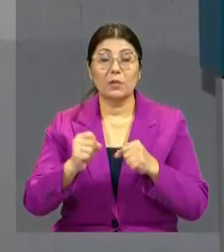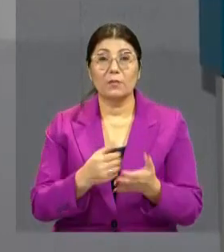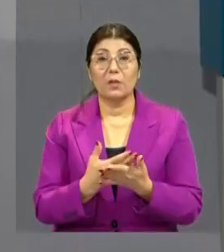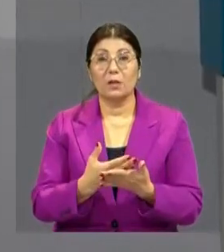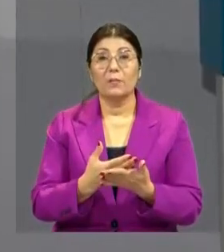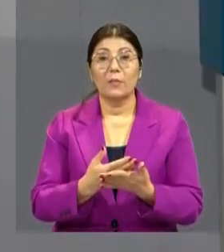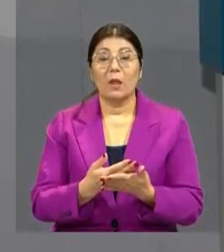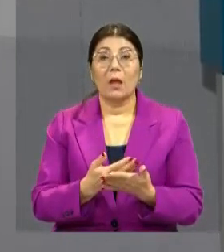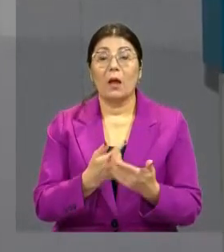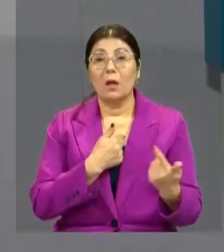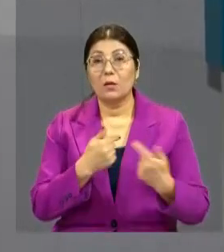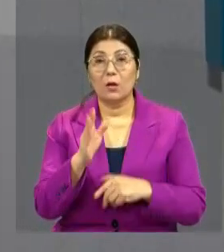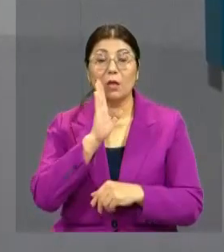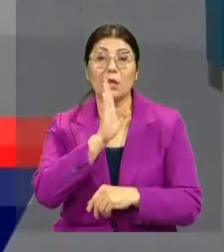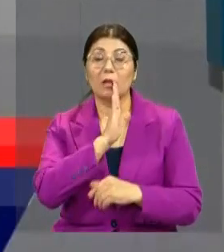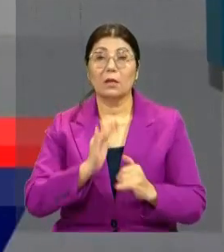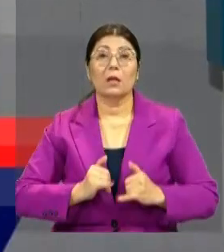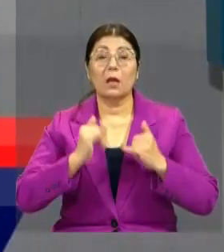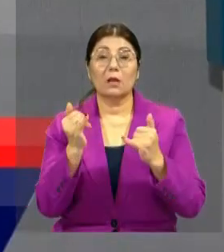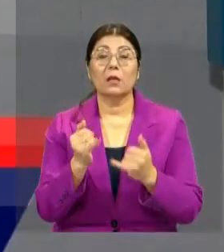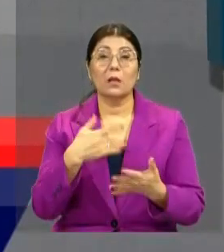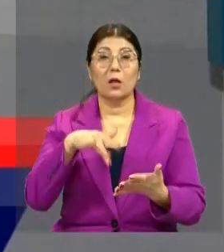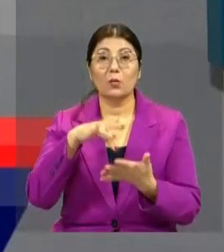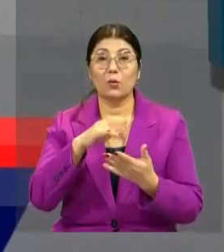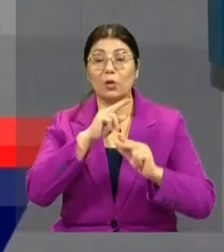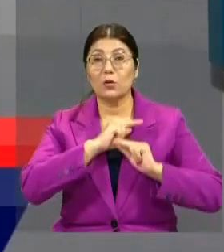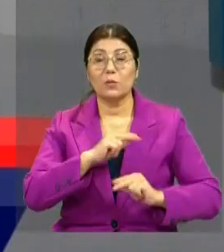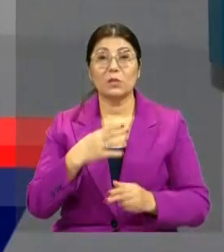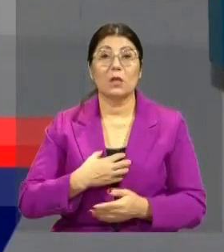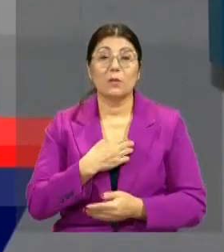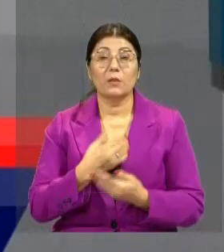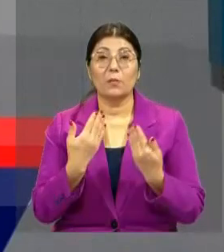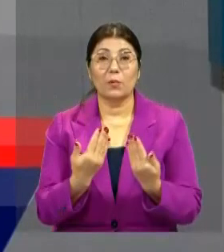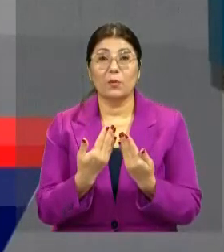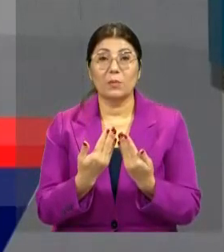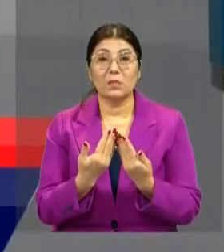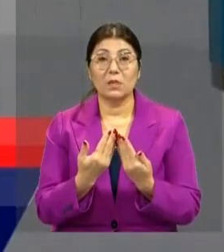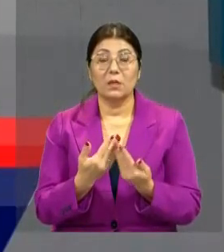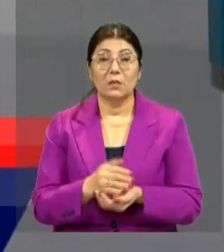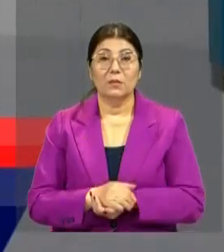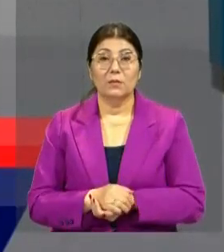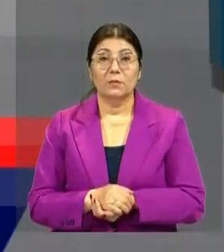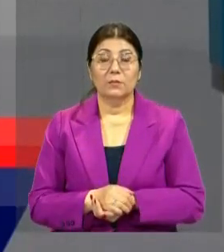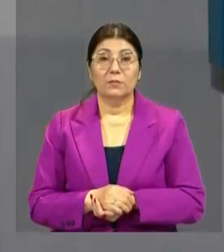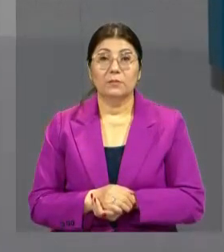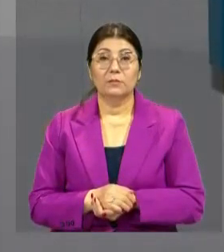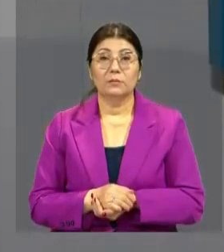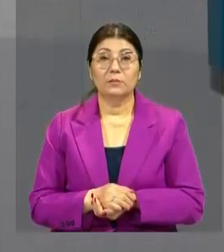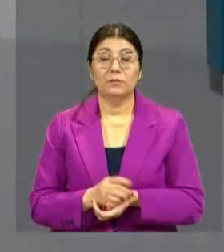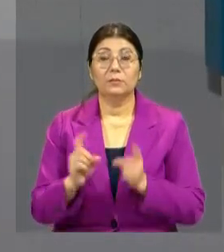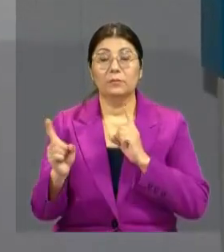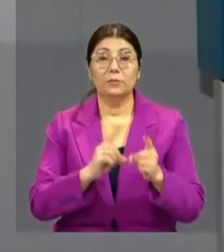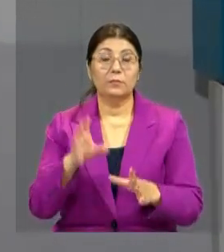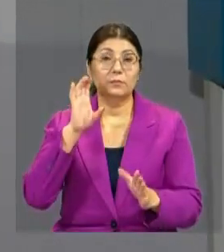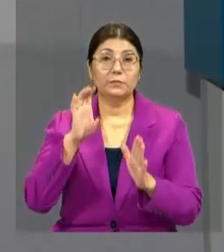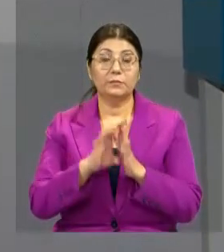ұшыраған әйелдерге арналған орталықтың жұмысының маңыздылығын бүгін біз міне дөңгелек столда